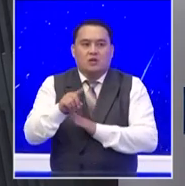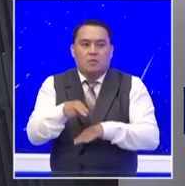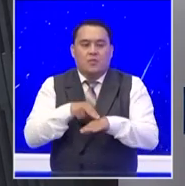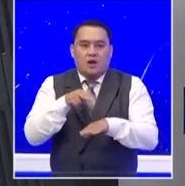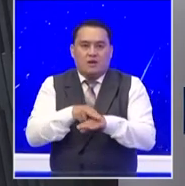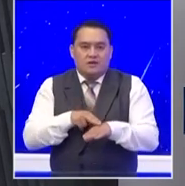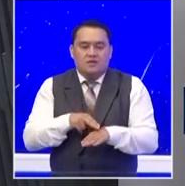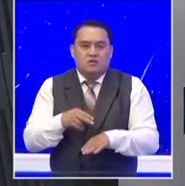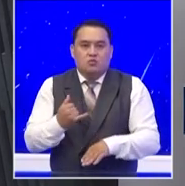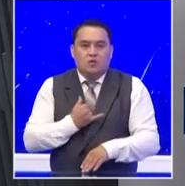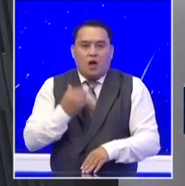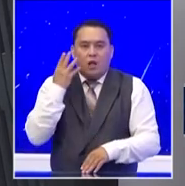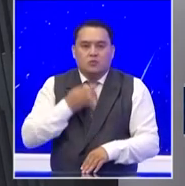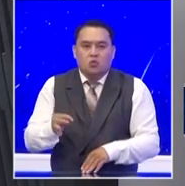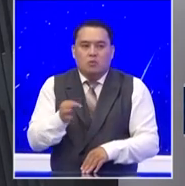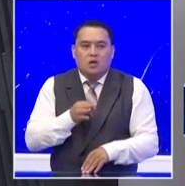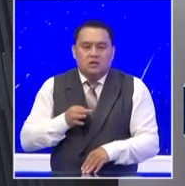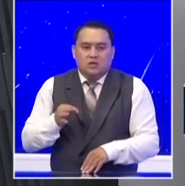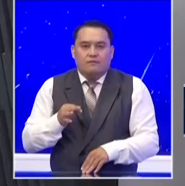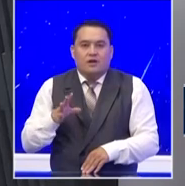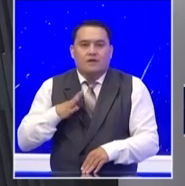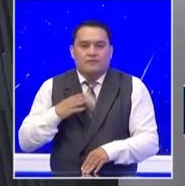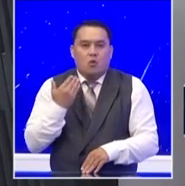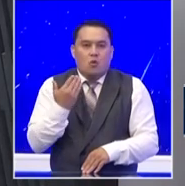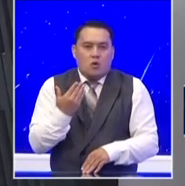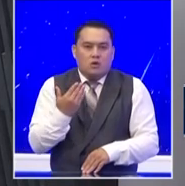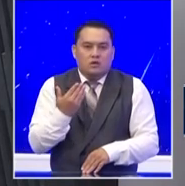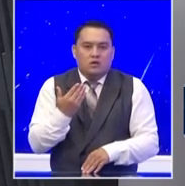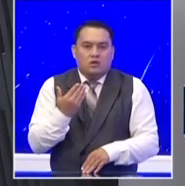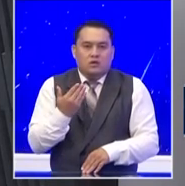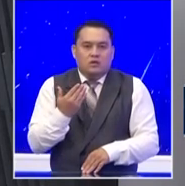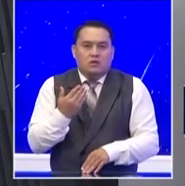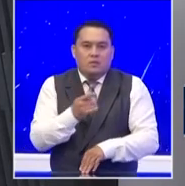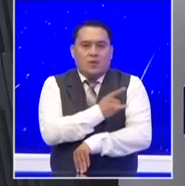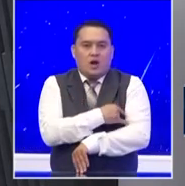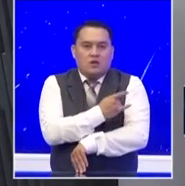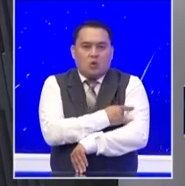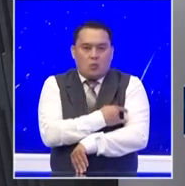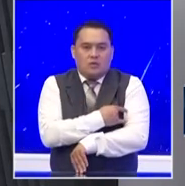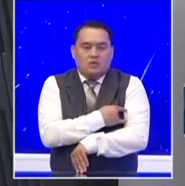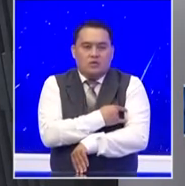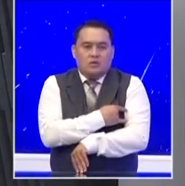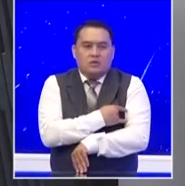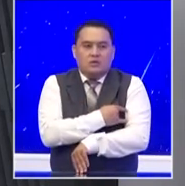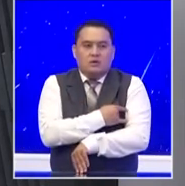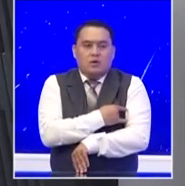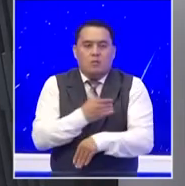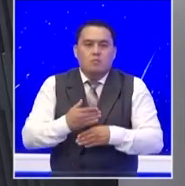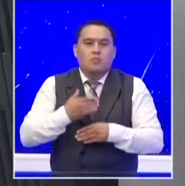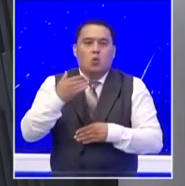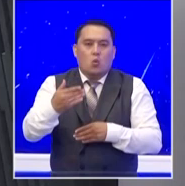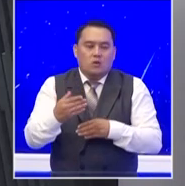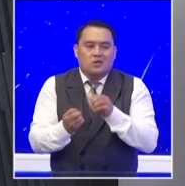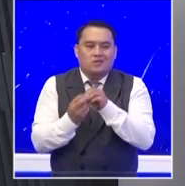внутренних дел, то есть по Алматинской области, Каратальском районе. Дежурная часть, помощник дежурного. После 2012